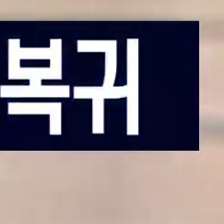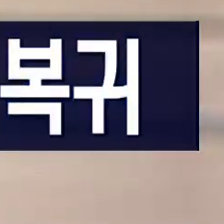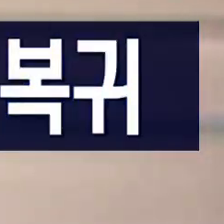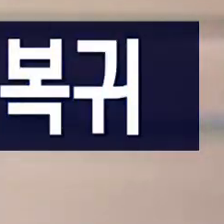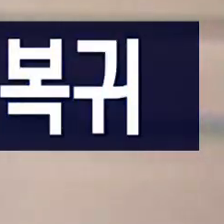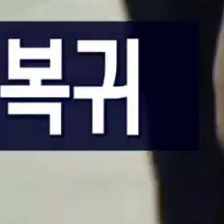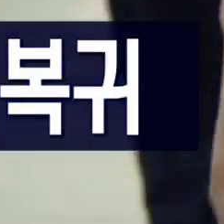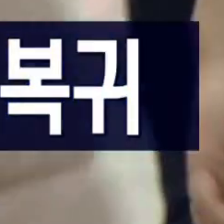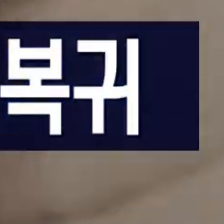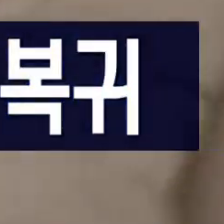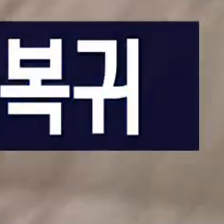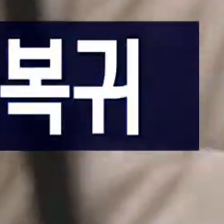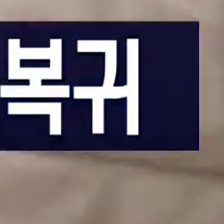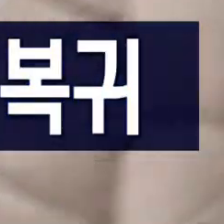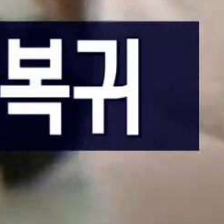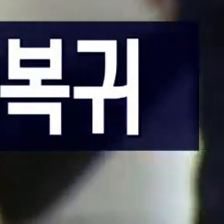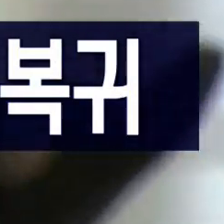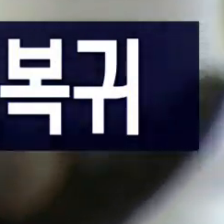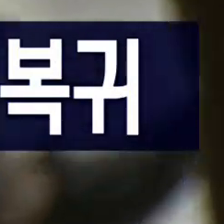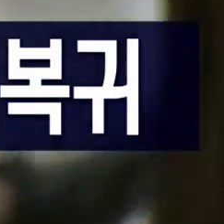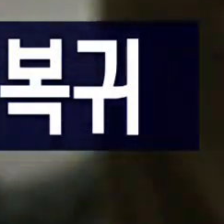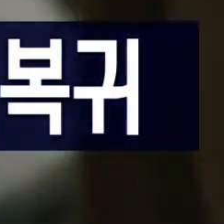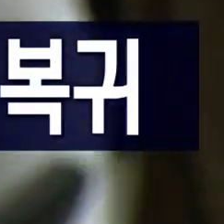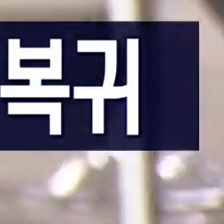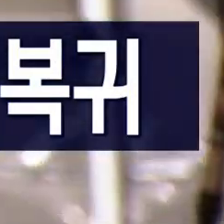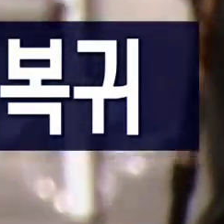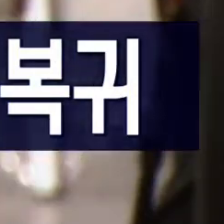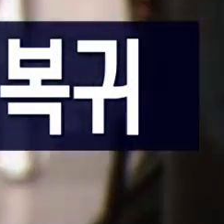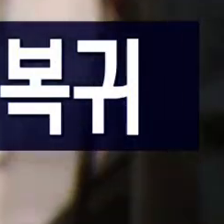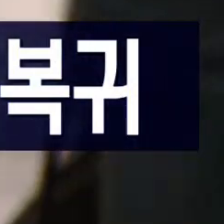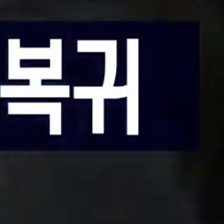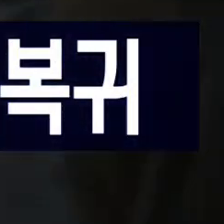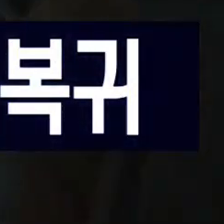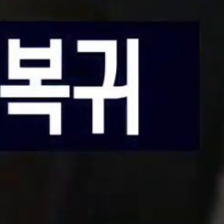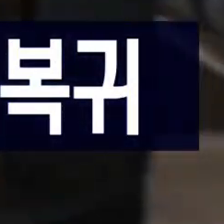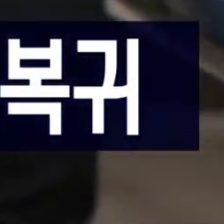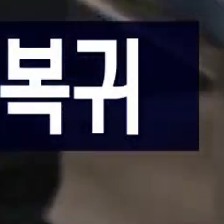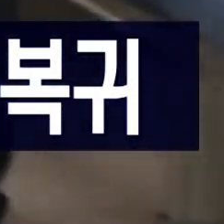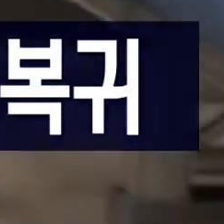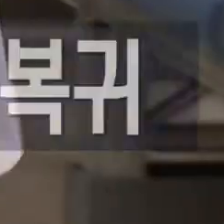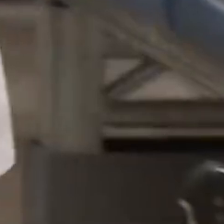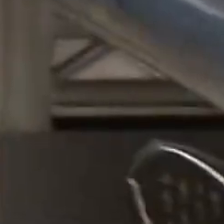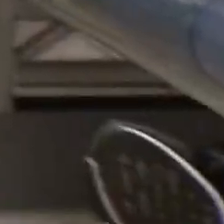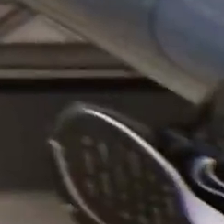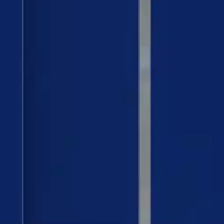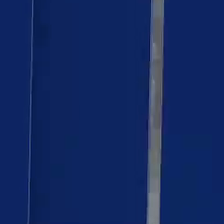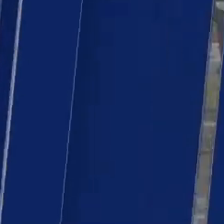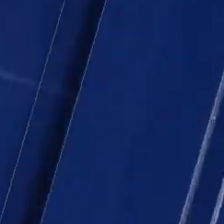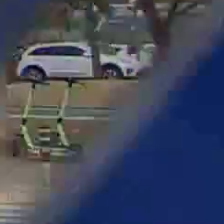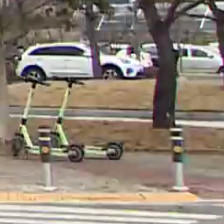정부가 제시한 전국민들의 복귀 시한인 오늘도 전남대 조선대병원에서는 여전히 대다수가 복귀하지 않았습니다.